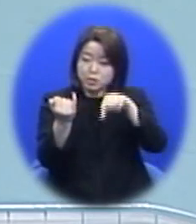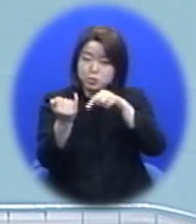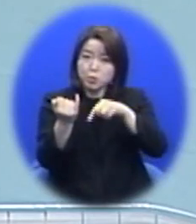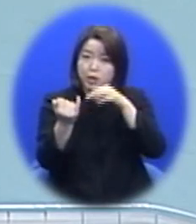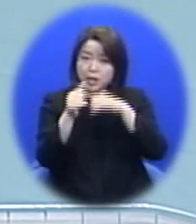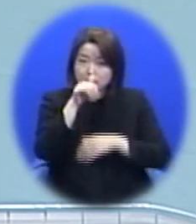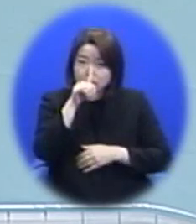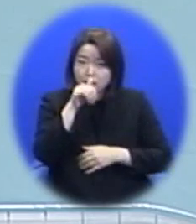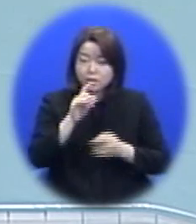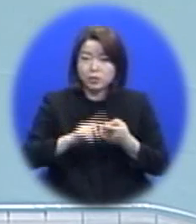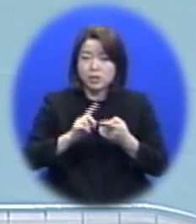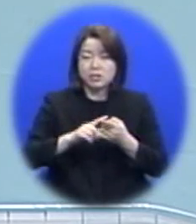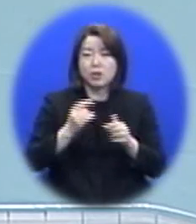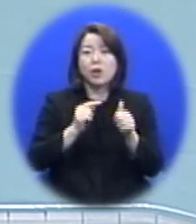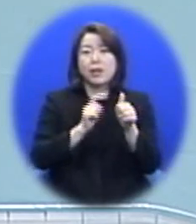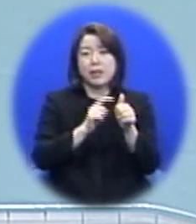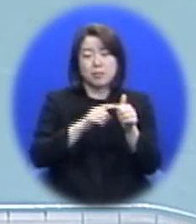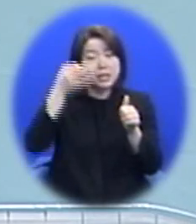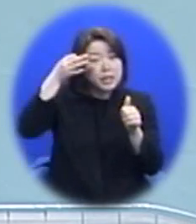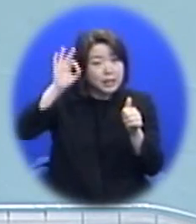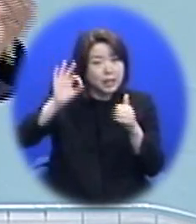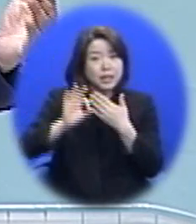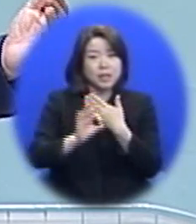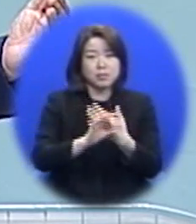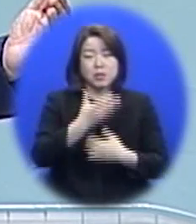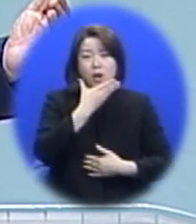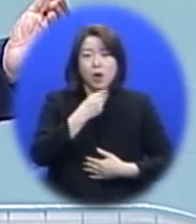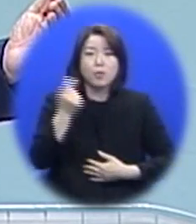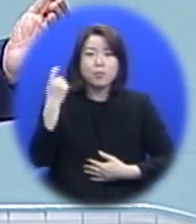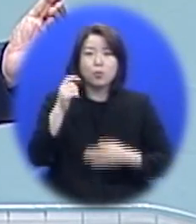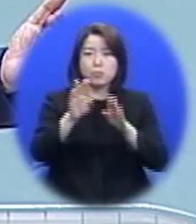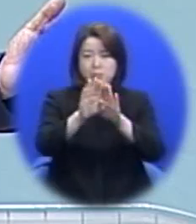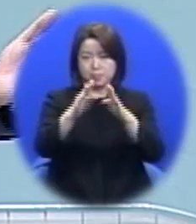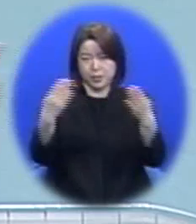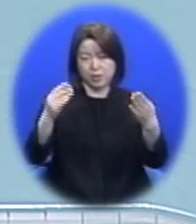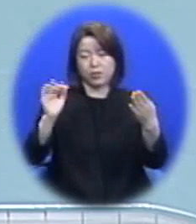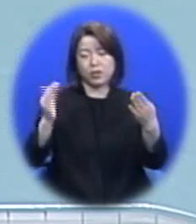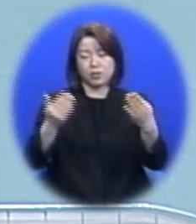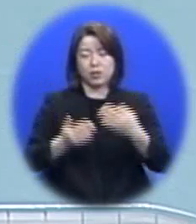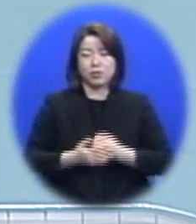깨달을 때 복음의 문이 열리는 겁니다.